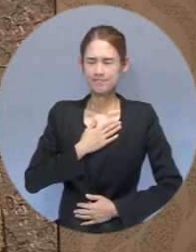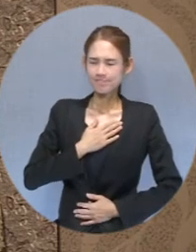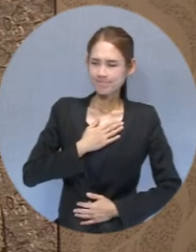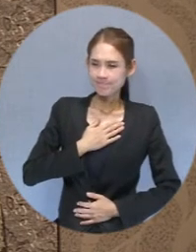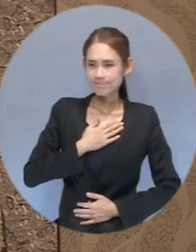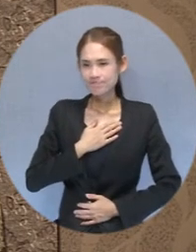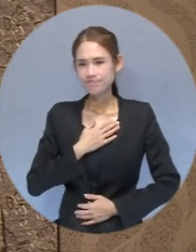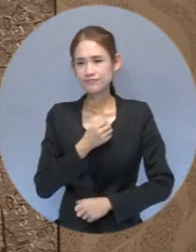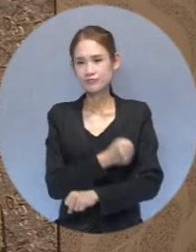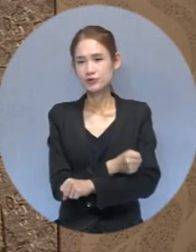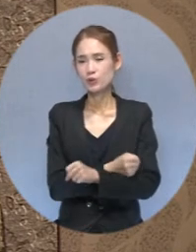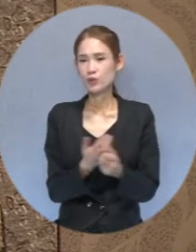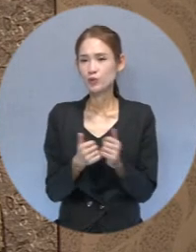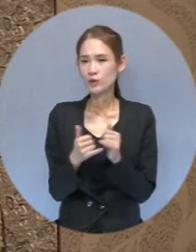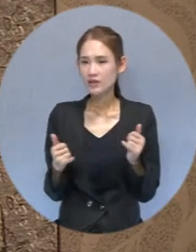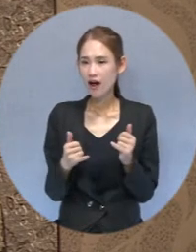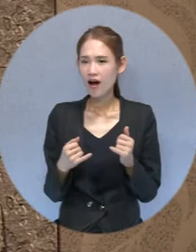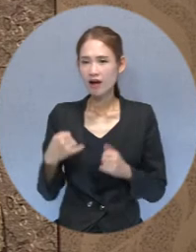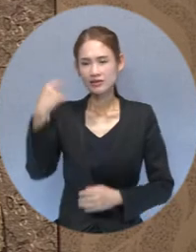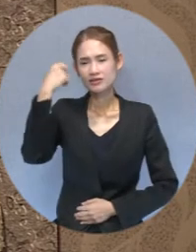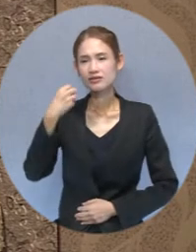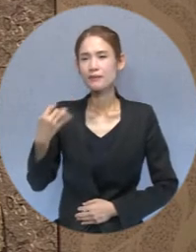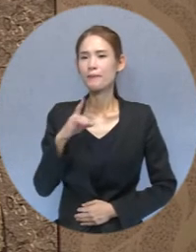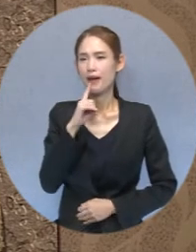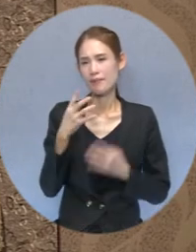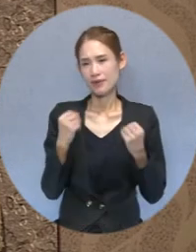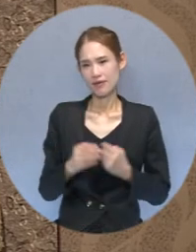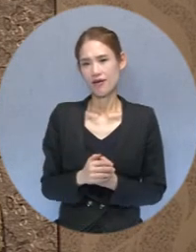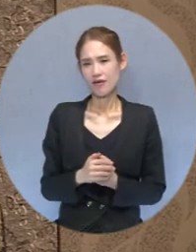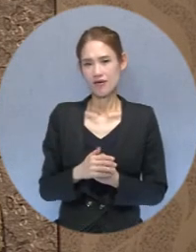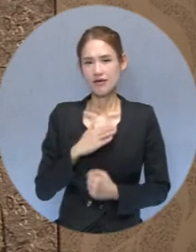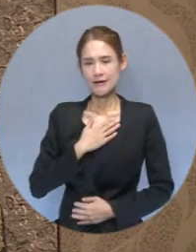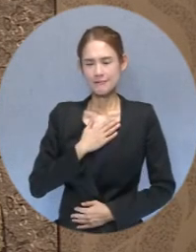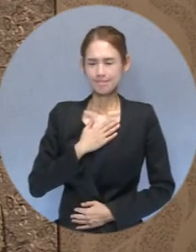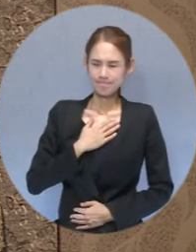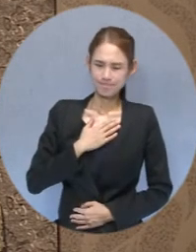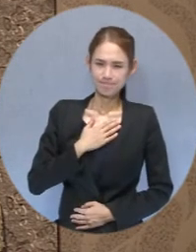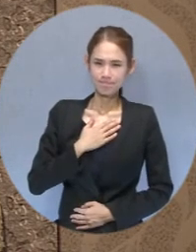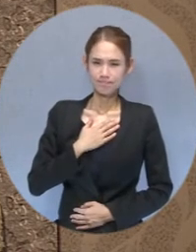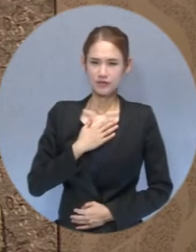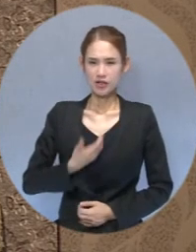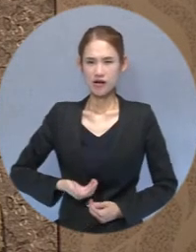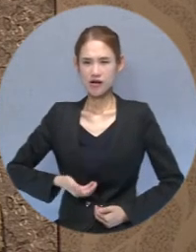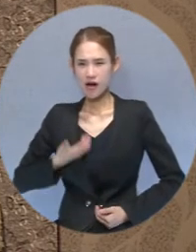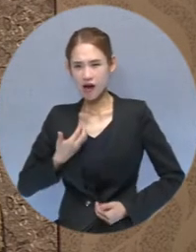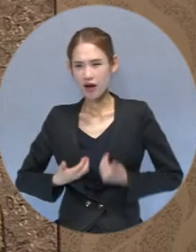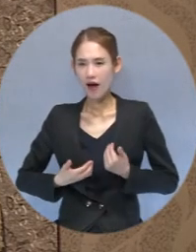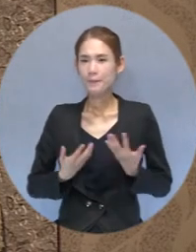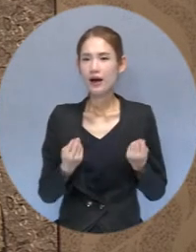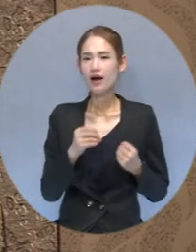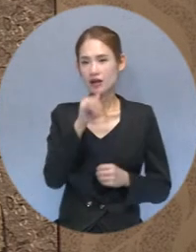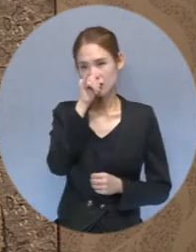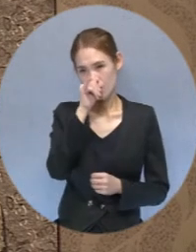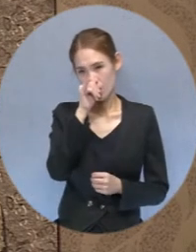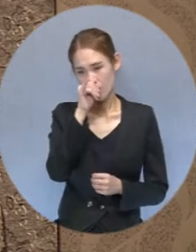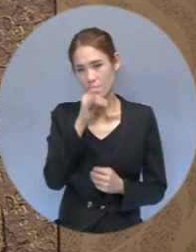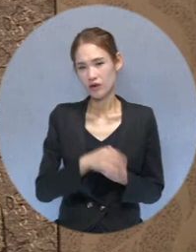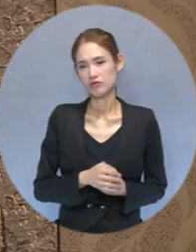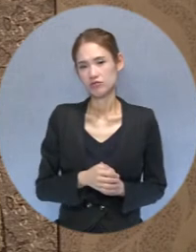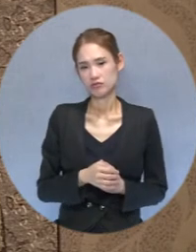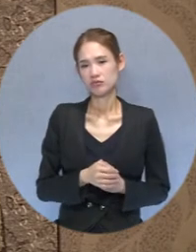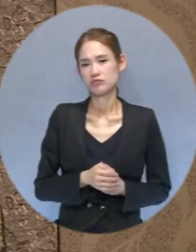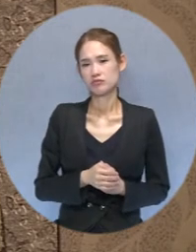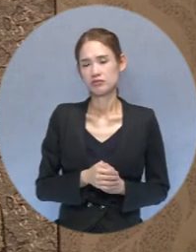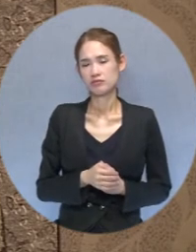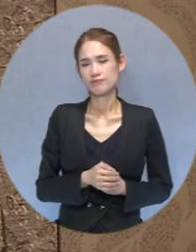노동자라는 느낌을 좀 받는다고 합니다. 그래서 좀 감정적으로 이렇게 격하게 하시는 분들도 계시고 그럴 땐 또 이렇게 또